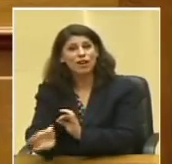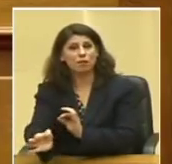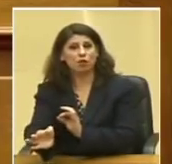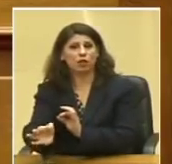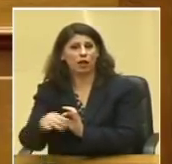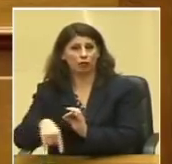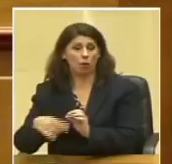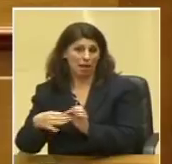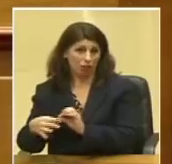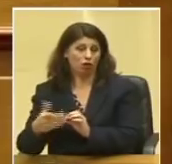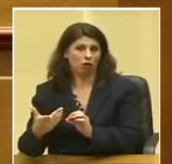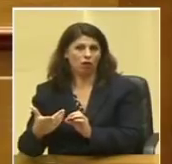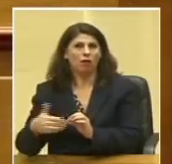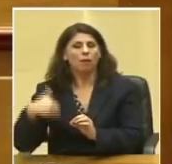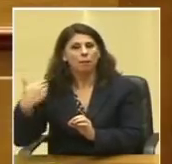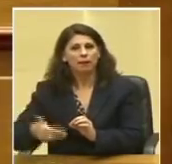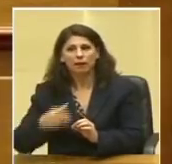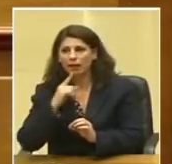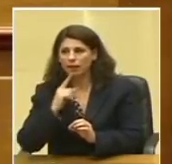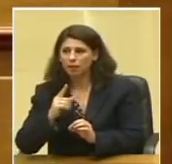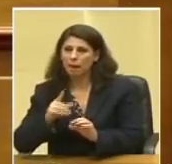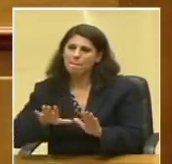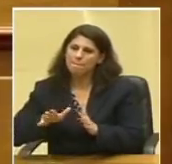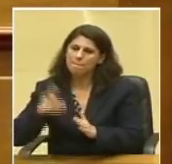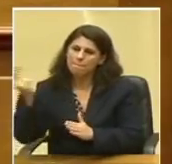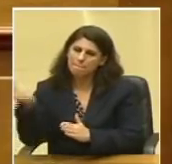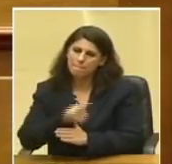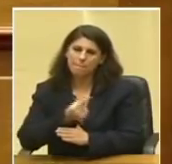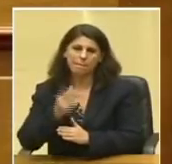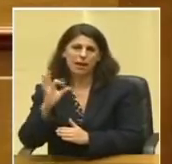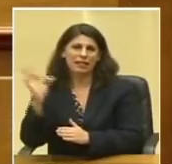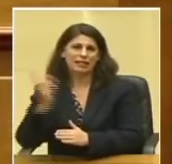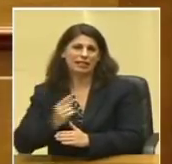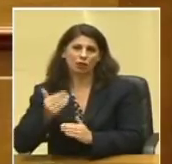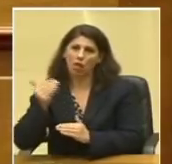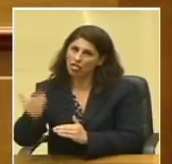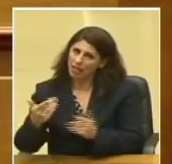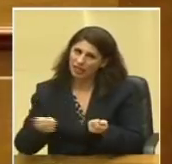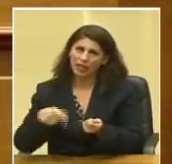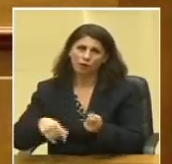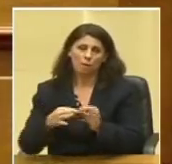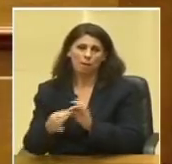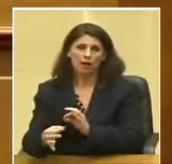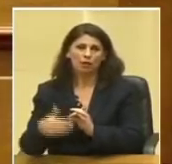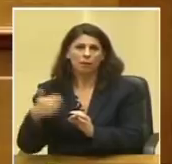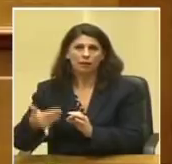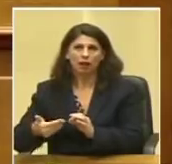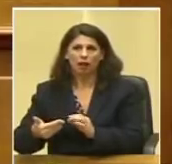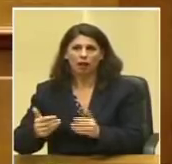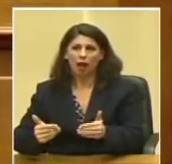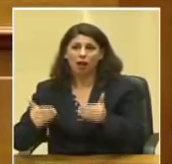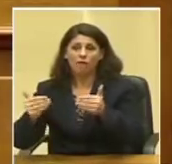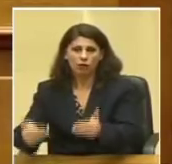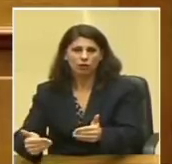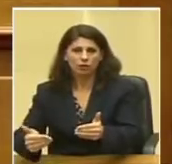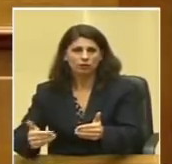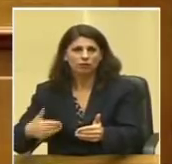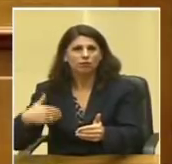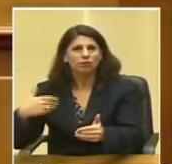του μέτρου, μετά για αναβολή και για αναστολή, αλλά ανακάλυψαν φραγμό στα σχέδια